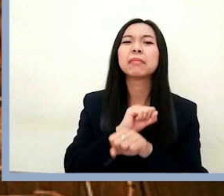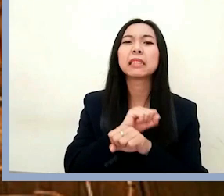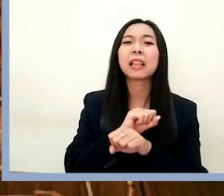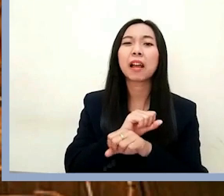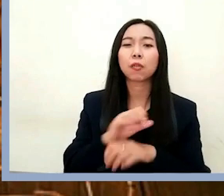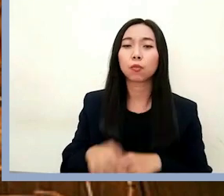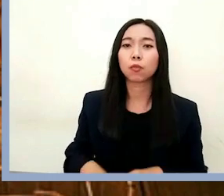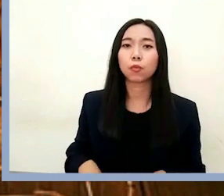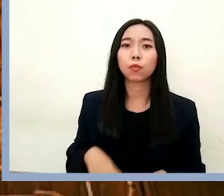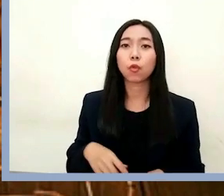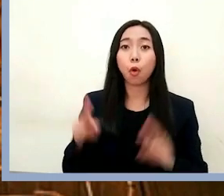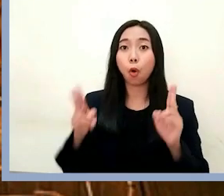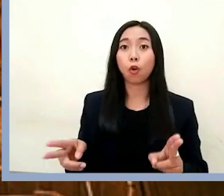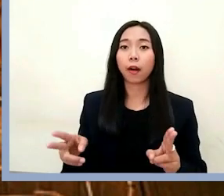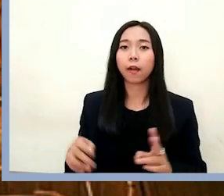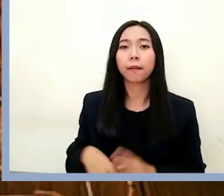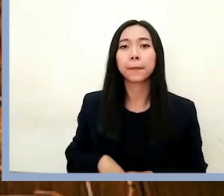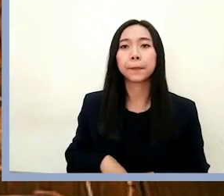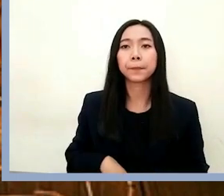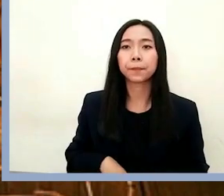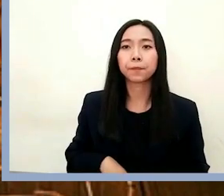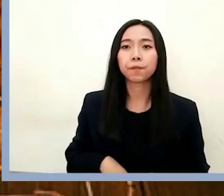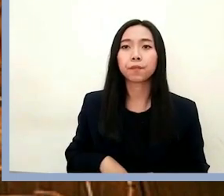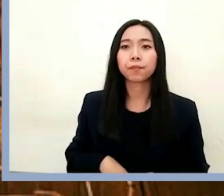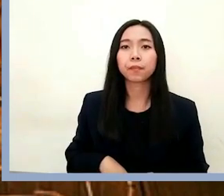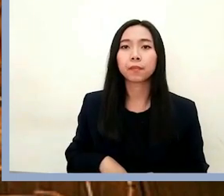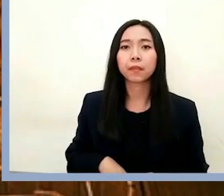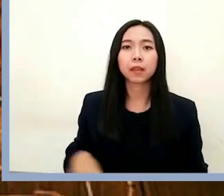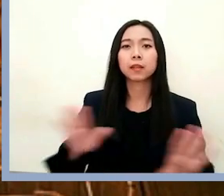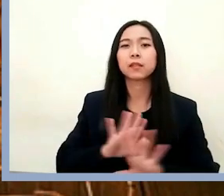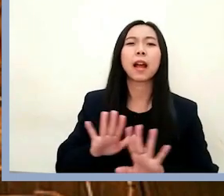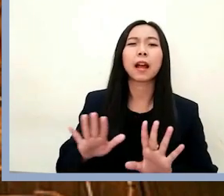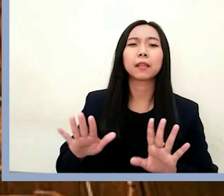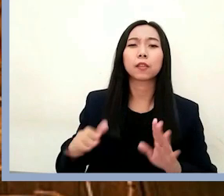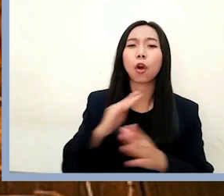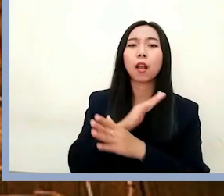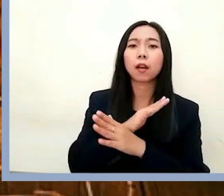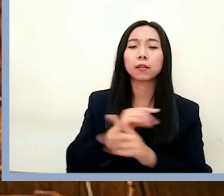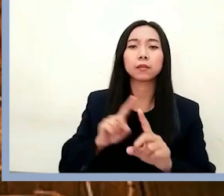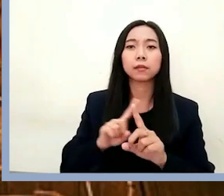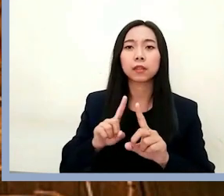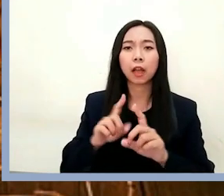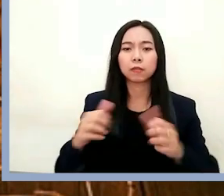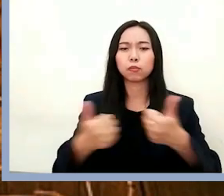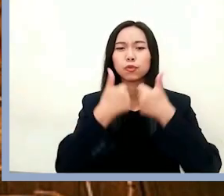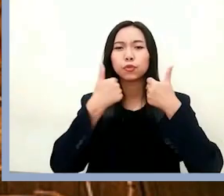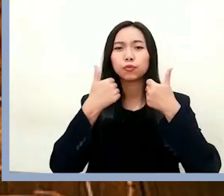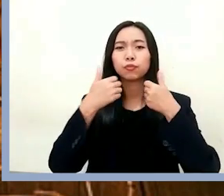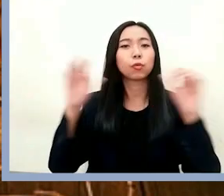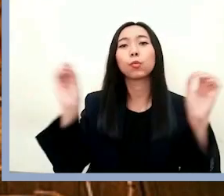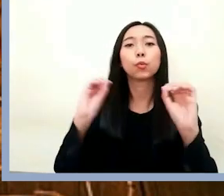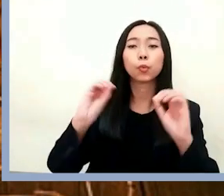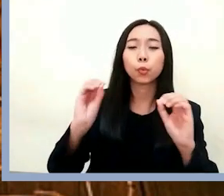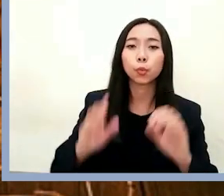masa lalu seseorang yang gelap dengan memusuhi atau dengan menolaknya saudara-saudara yang dikasihi Tuhan